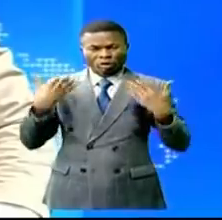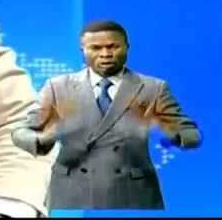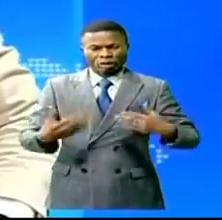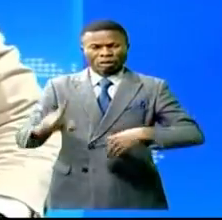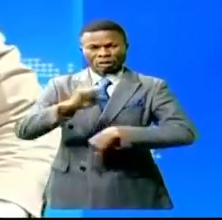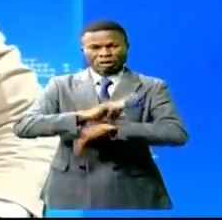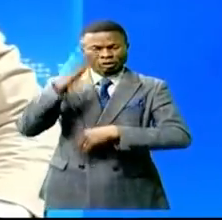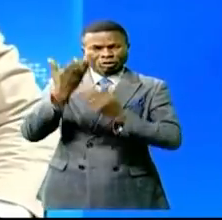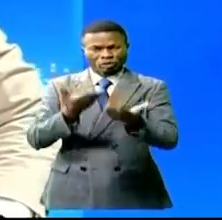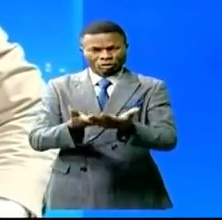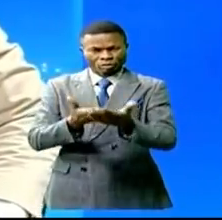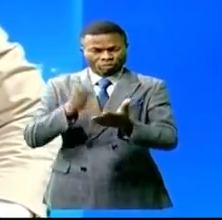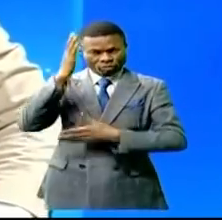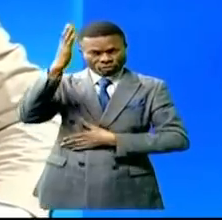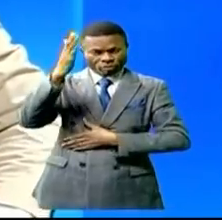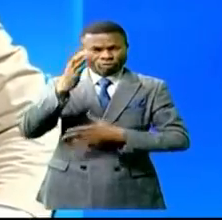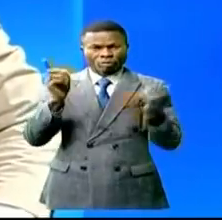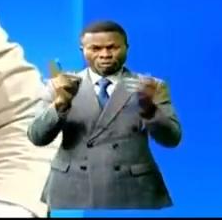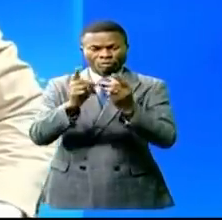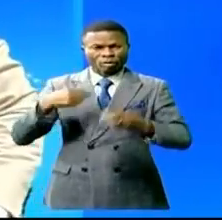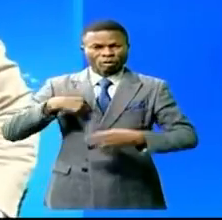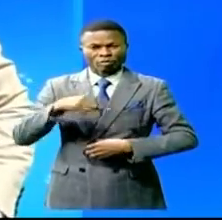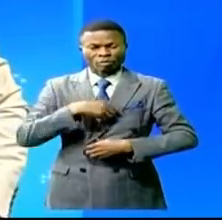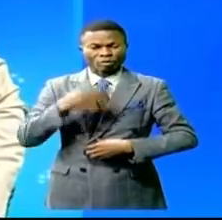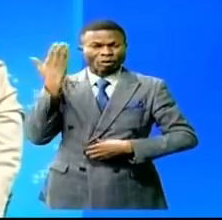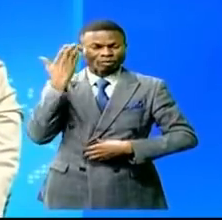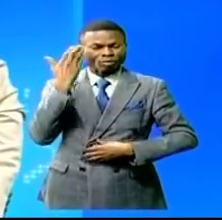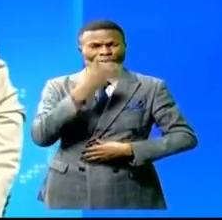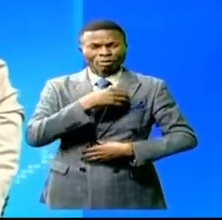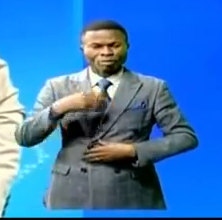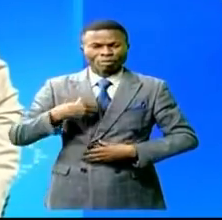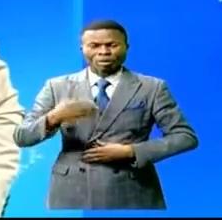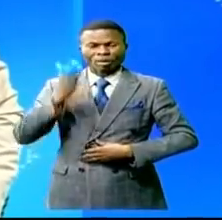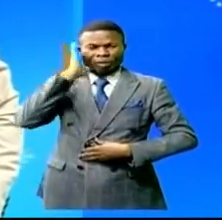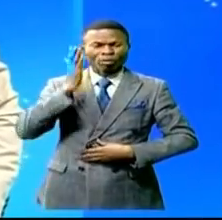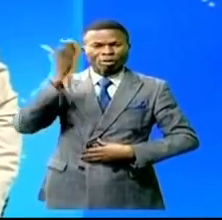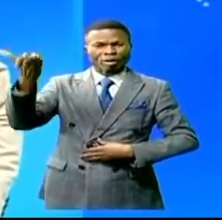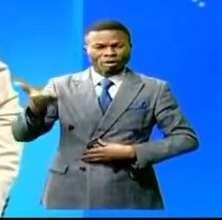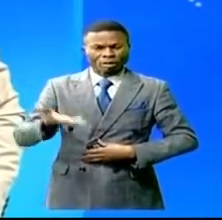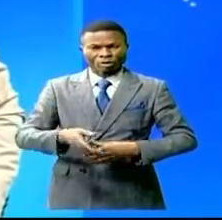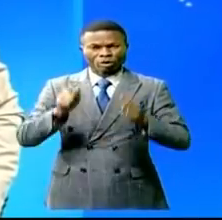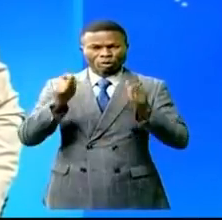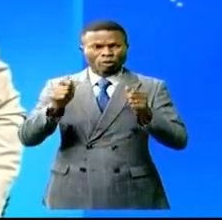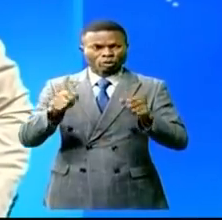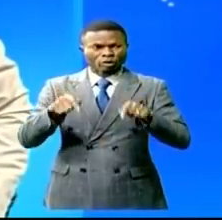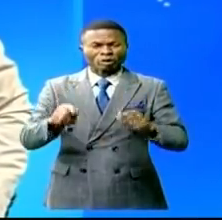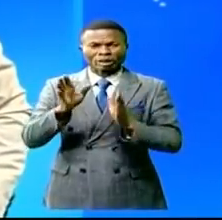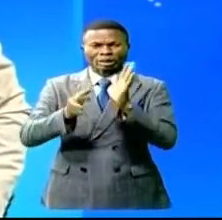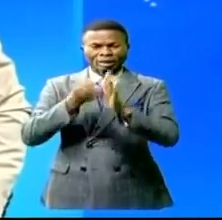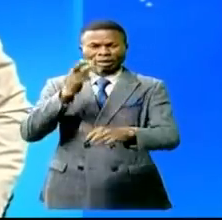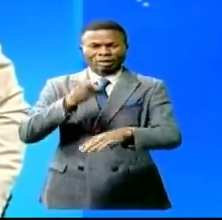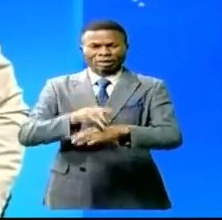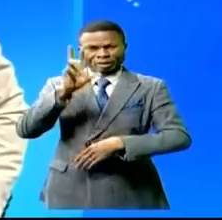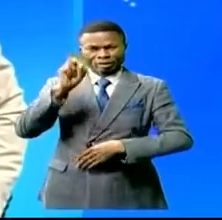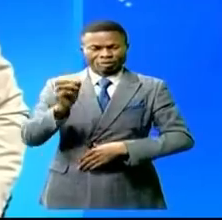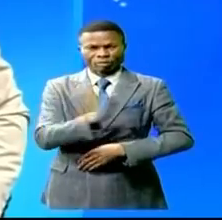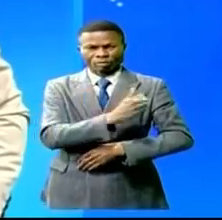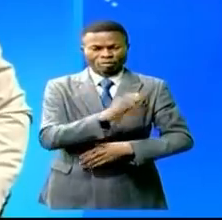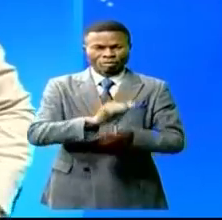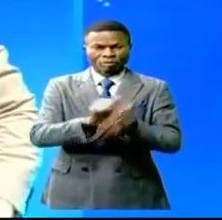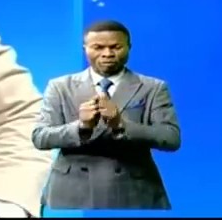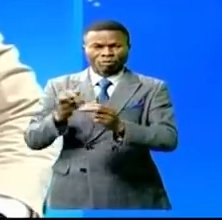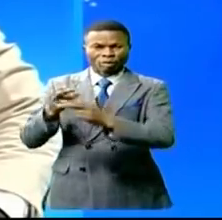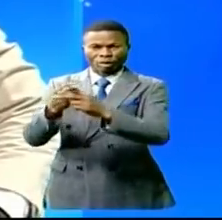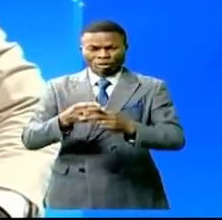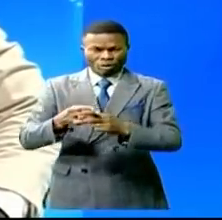éditions si vous nous rejoignez mesdames et messieurs bienvenue dans votre journal la situation sécuritaire